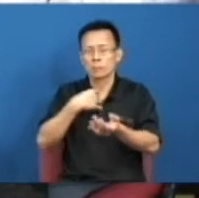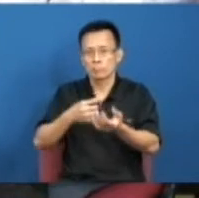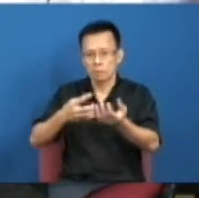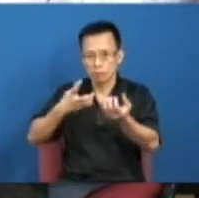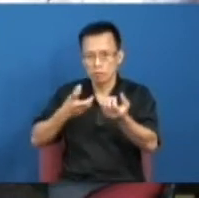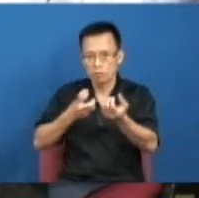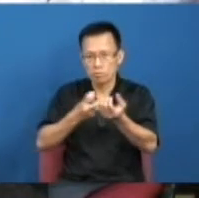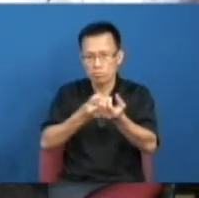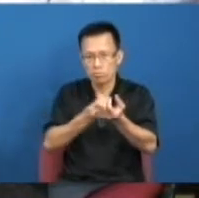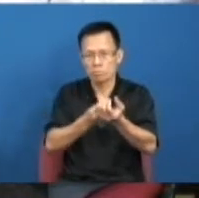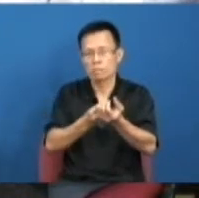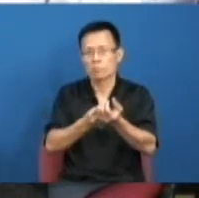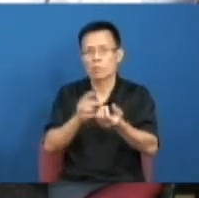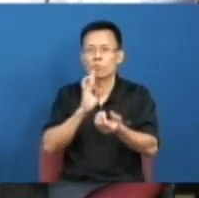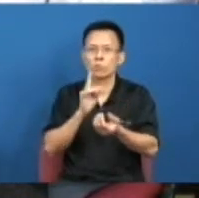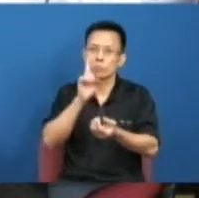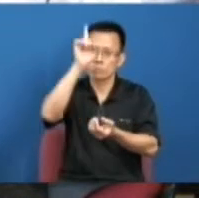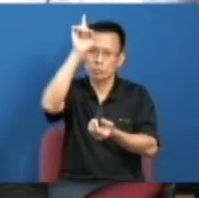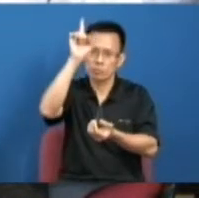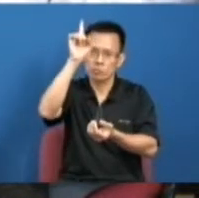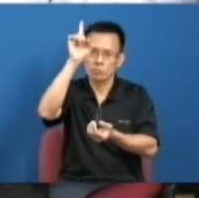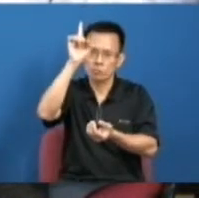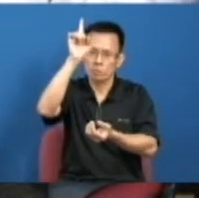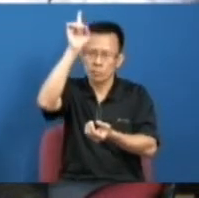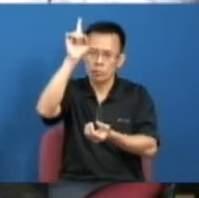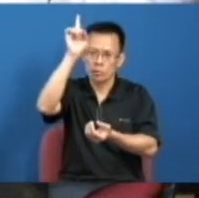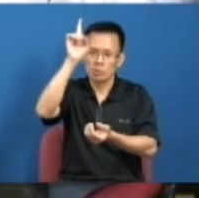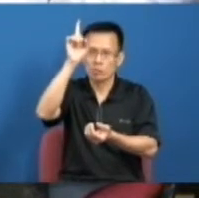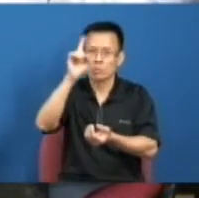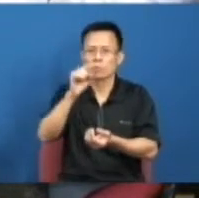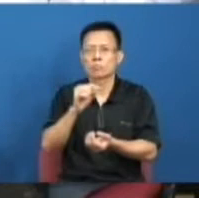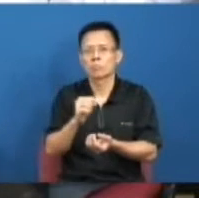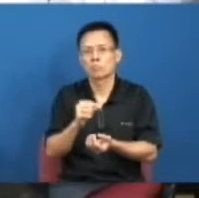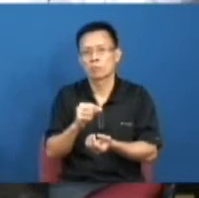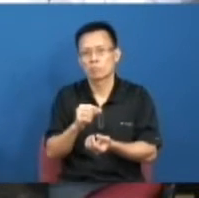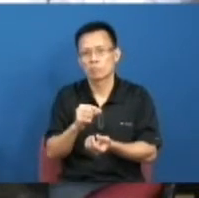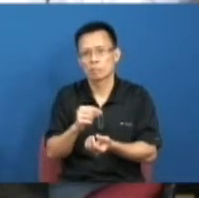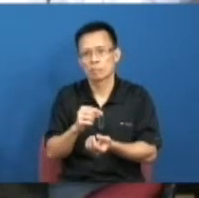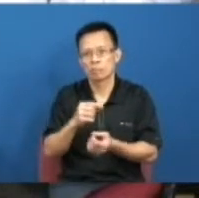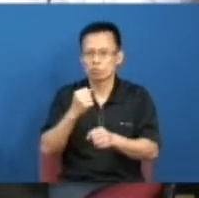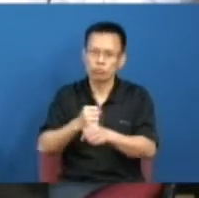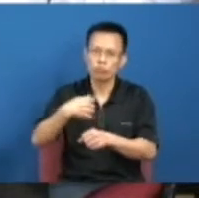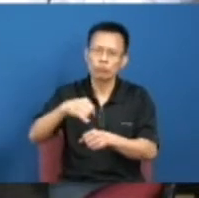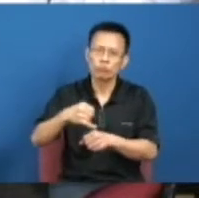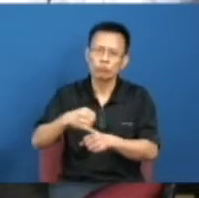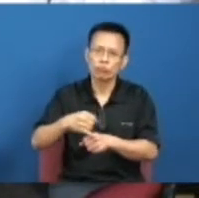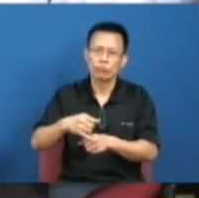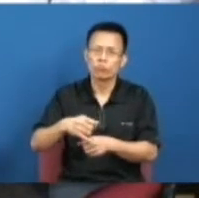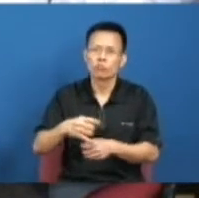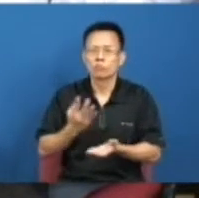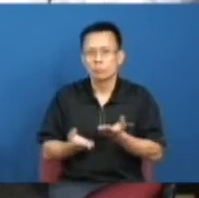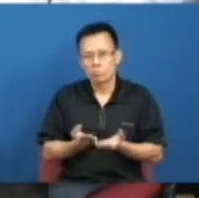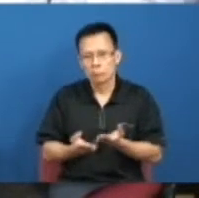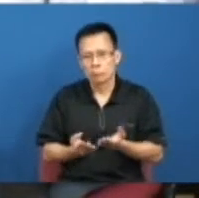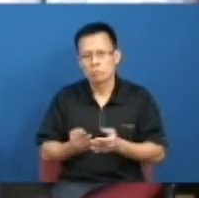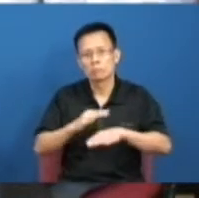譬如上邊天台喺上邊做唔到嘅，或者上譬如一